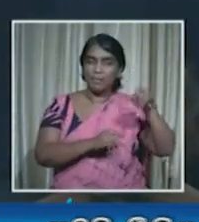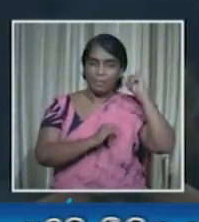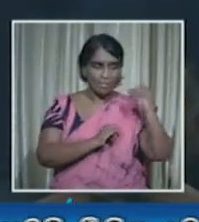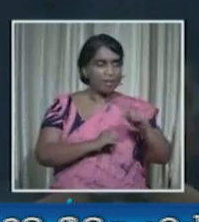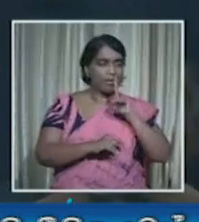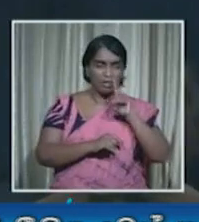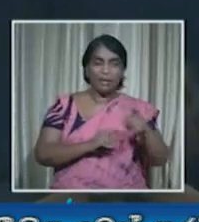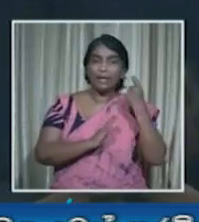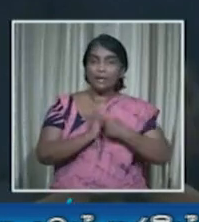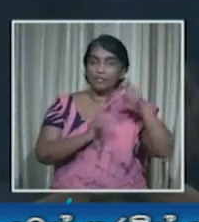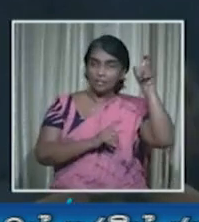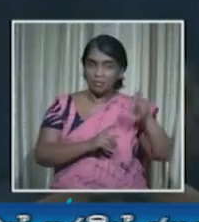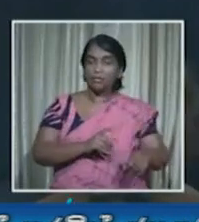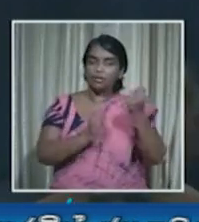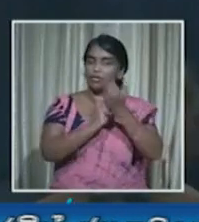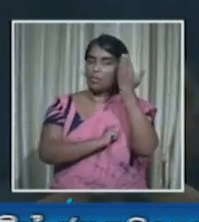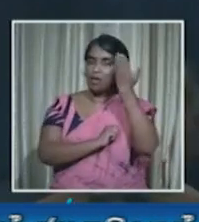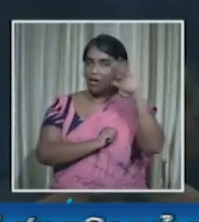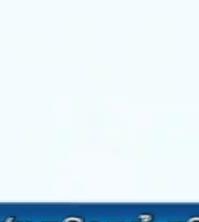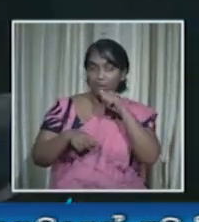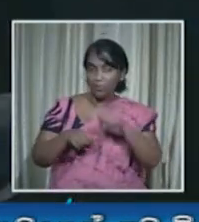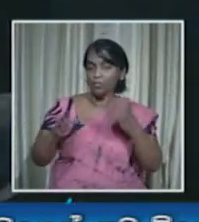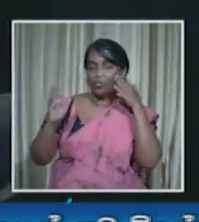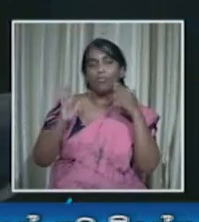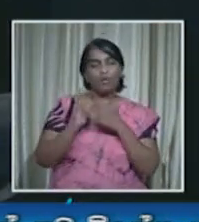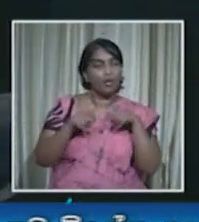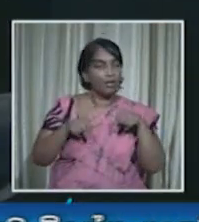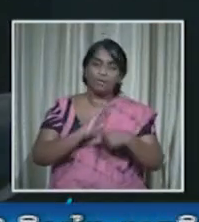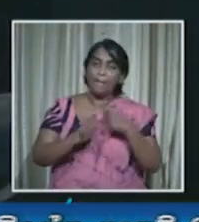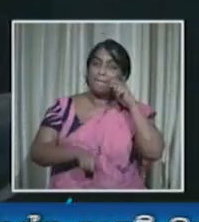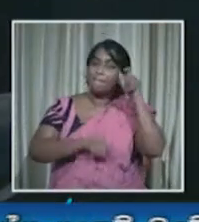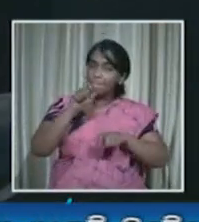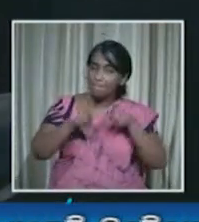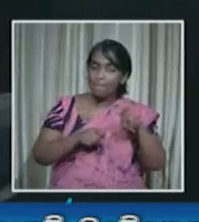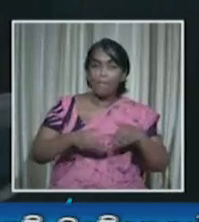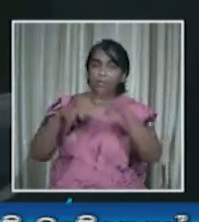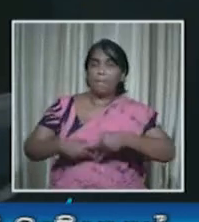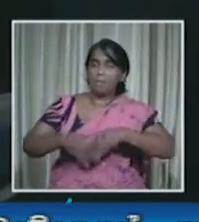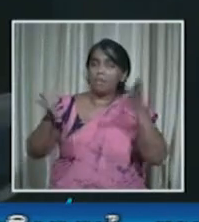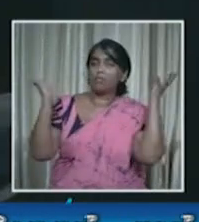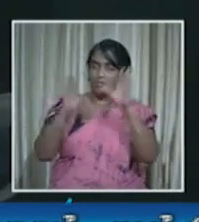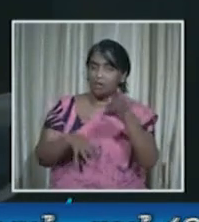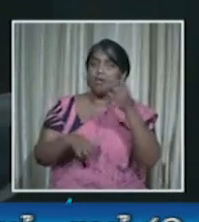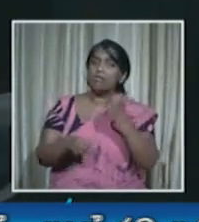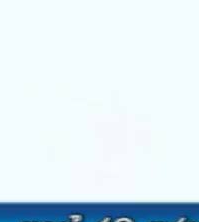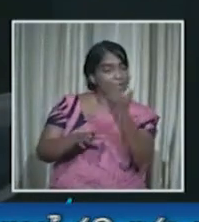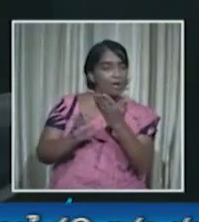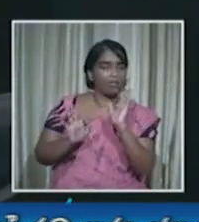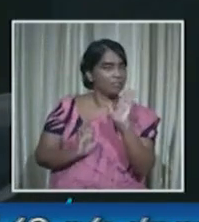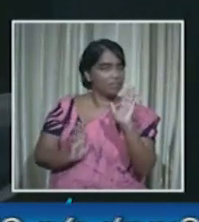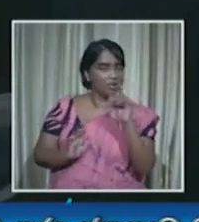මේ නීතිපතිවරයා තනතුරෙන් ඉවත් කරන්න කටයුතු කරනවායි කියලා අද මේ රටේ ජනතාව පාරට දාලා දෙන ආණ්ඩුව ජනතාව බාහිරට ගෙනාව